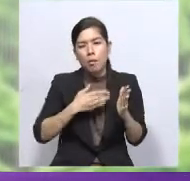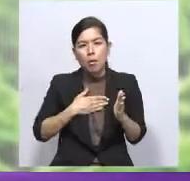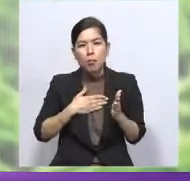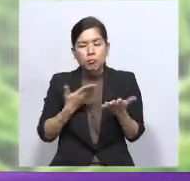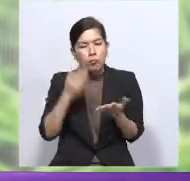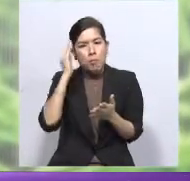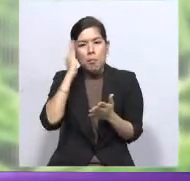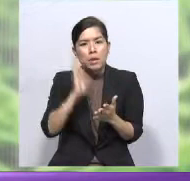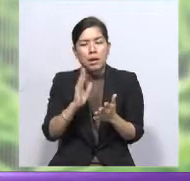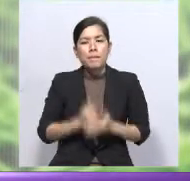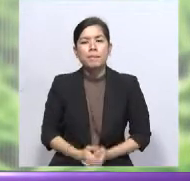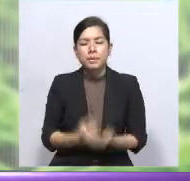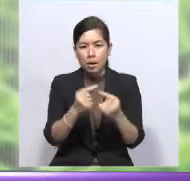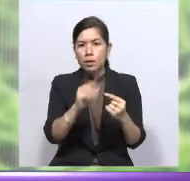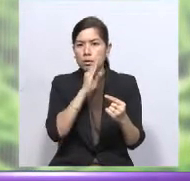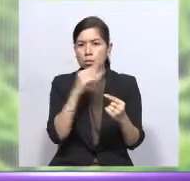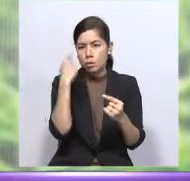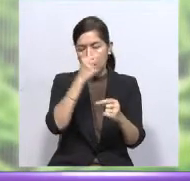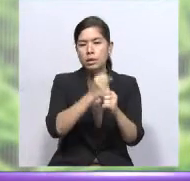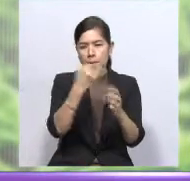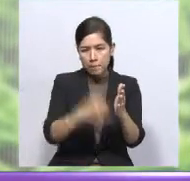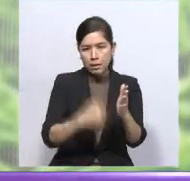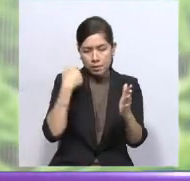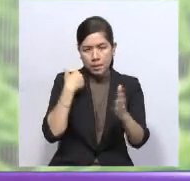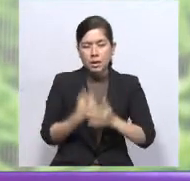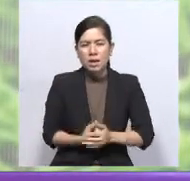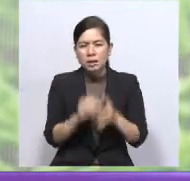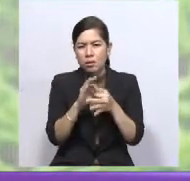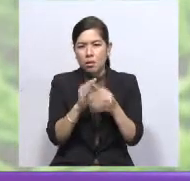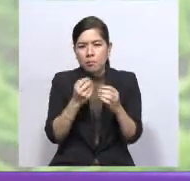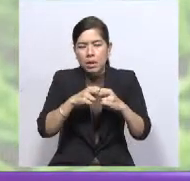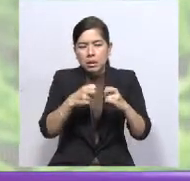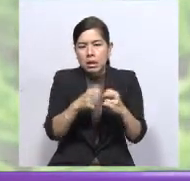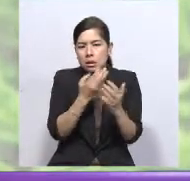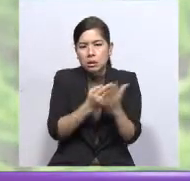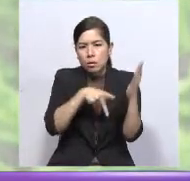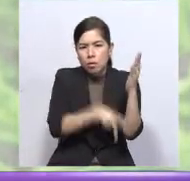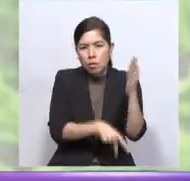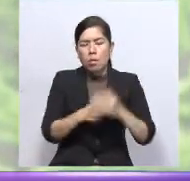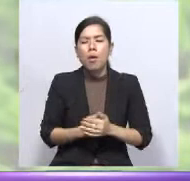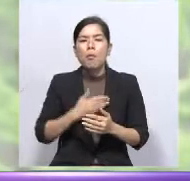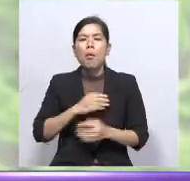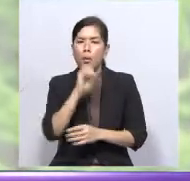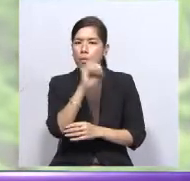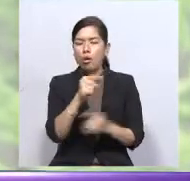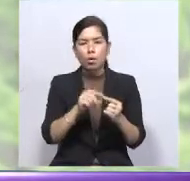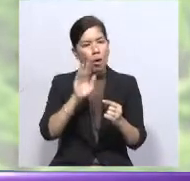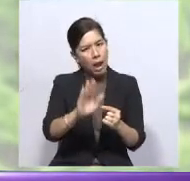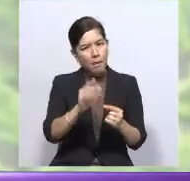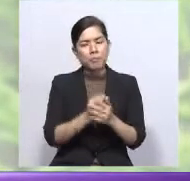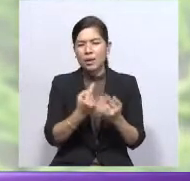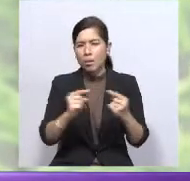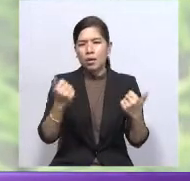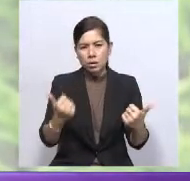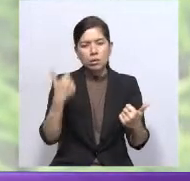ม่เกิดขึ้นอีกนะวันนี้รัฐบาลก็โดนมาเยอะแล้วไอ้เรื่องทุจริตเนี่ยนะเพราะผมเองก็ประกาศว่าไม่มีแม้ก็ยังมีอ